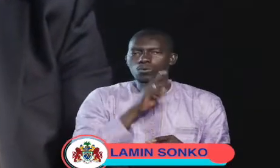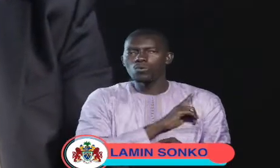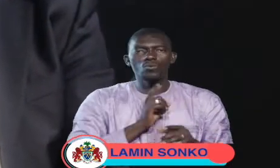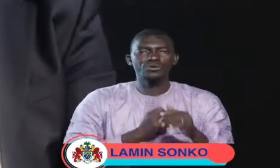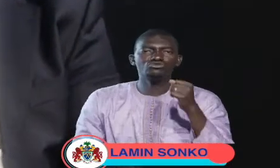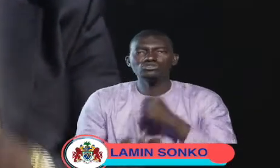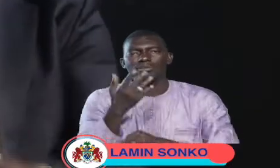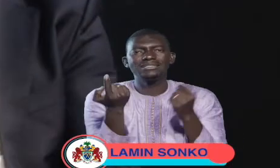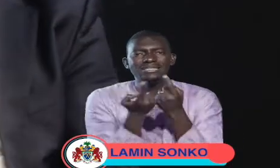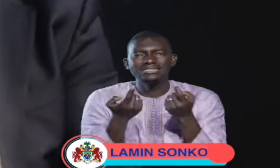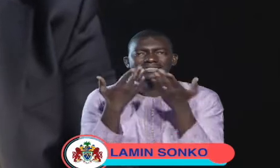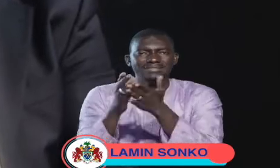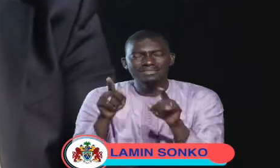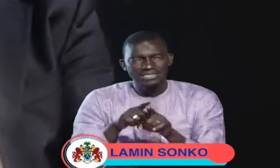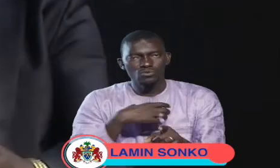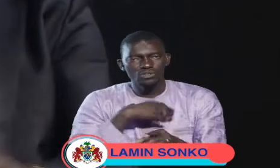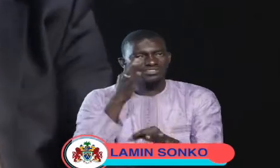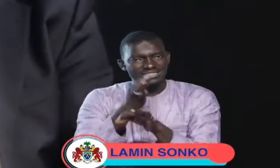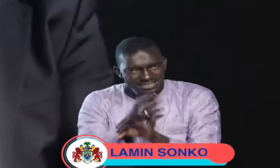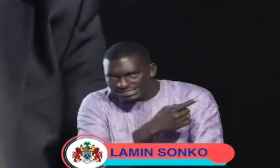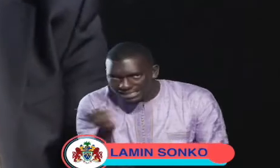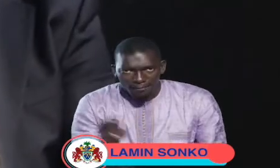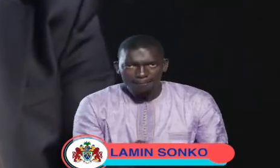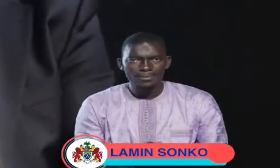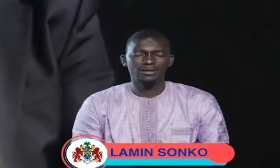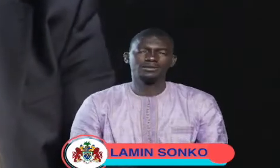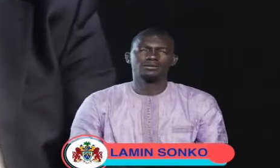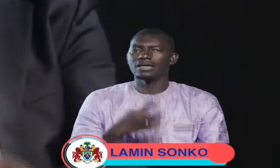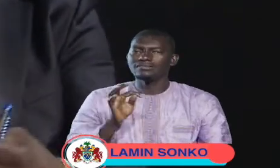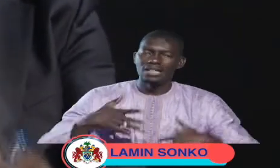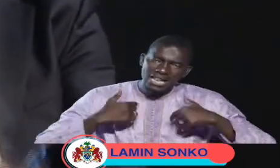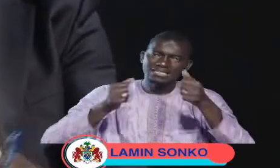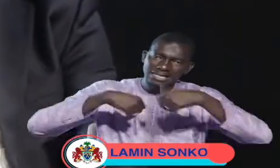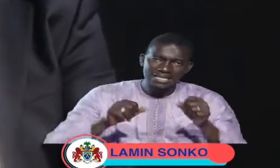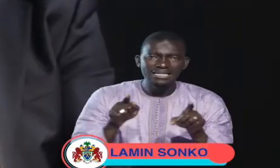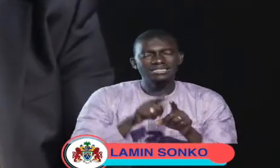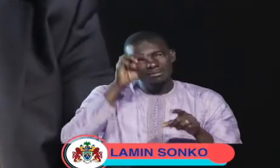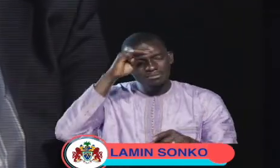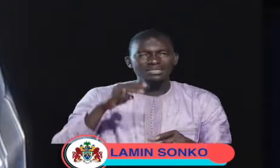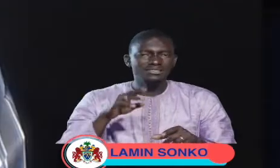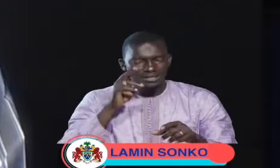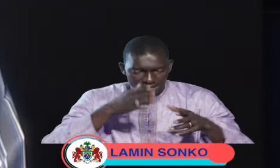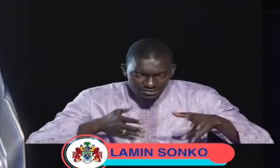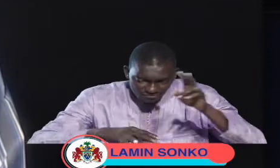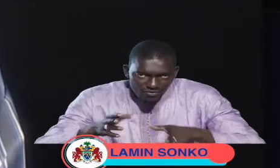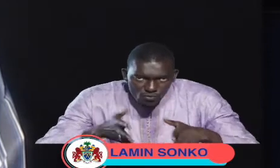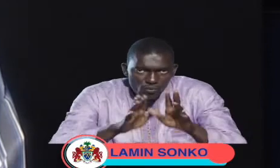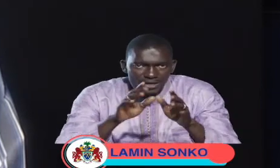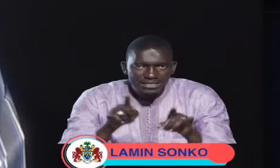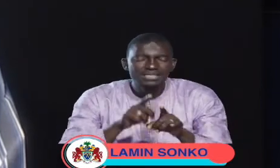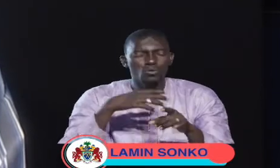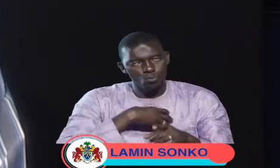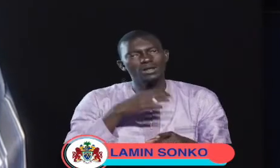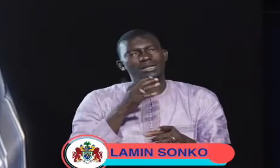la lafta ko fana karandi ni jare kanda bunda nyanto duño buje ministre na silo de la ko abela flo la